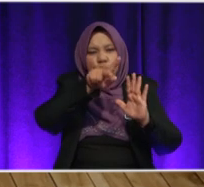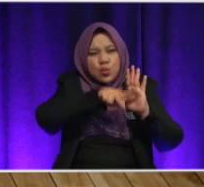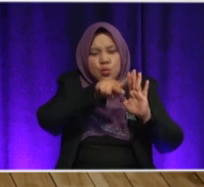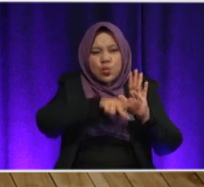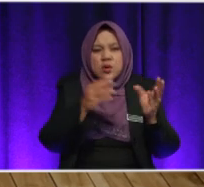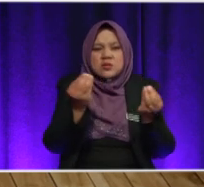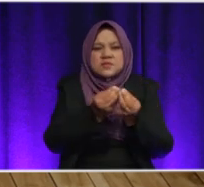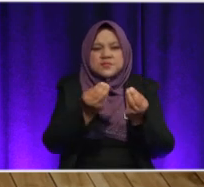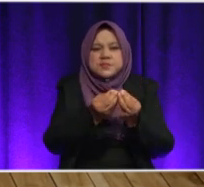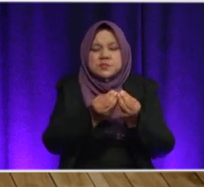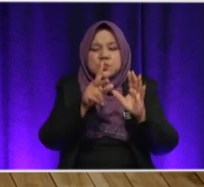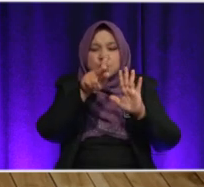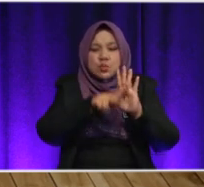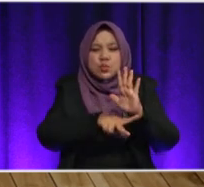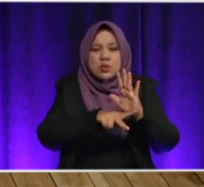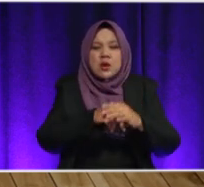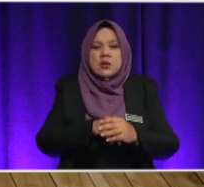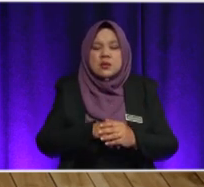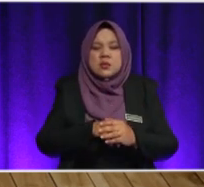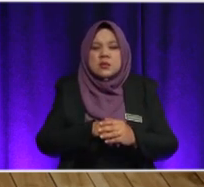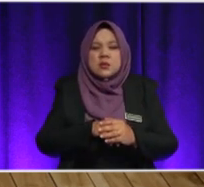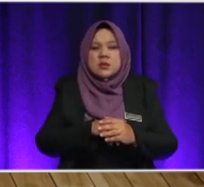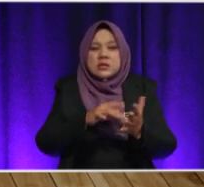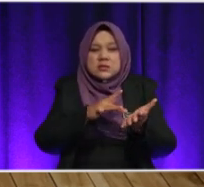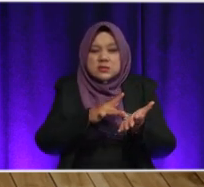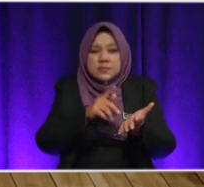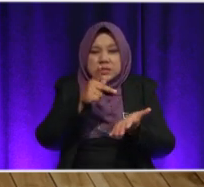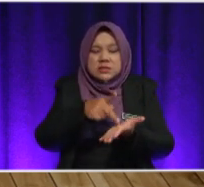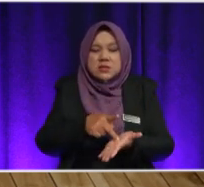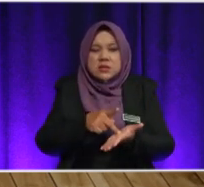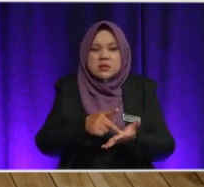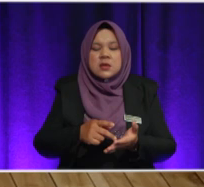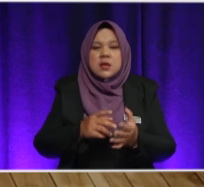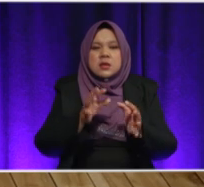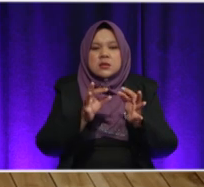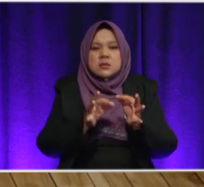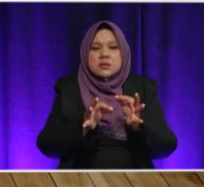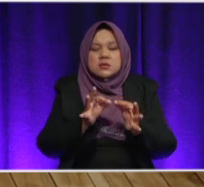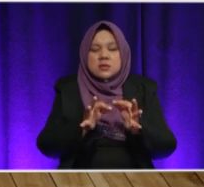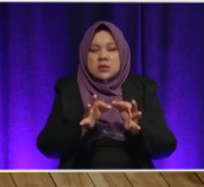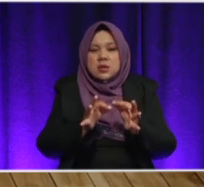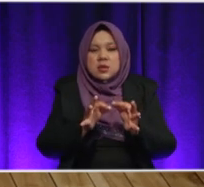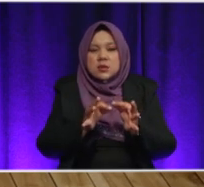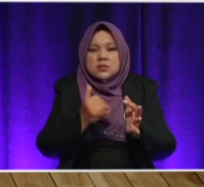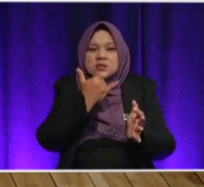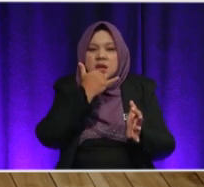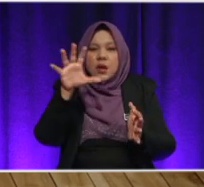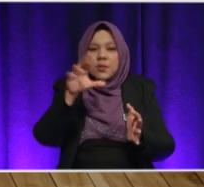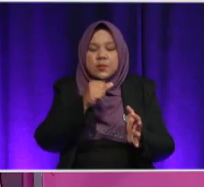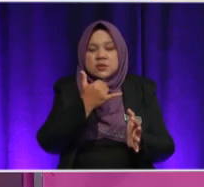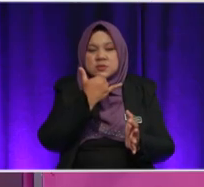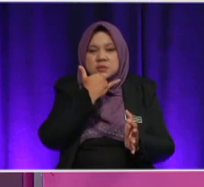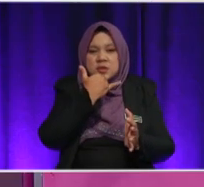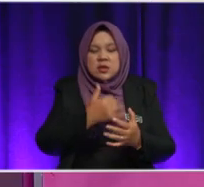kurang berkesan ataupun kita selalu baik sepatunya ubah ini untuk obat sesama tetapi kita ambil batu jadi